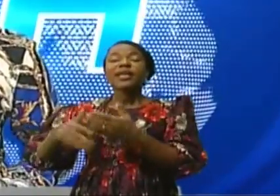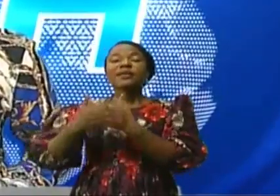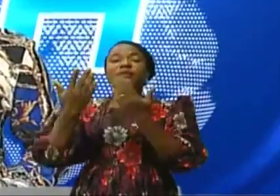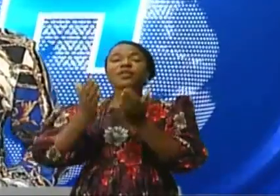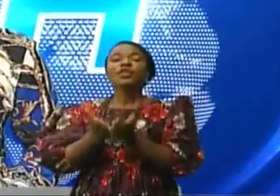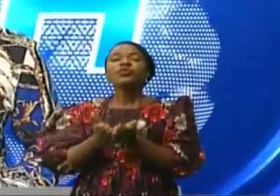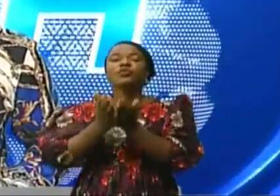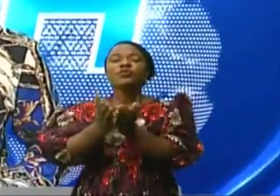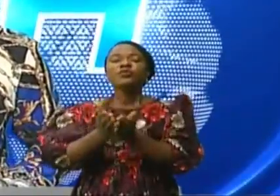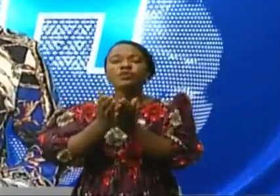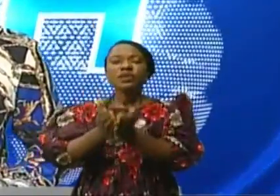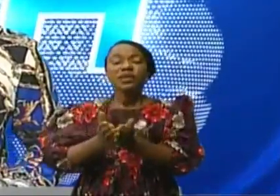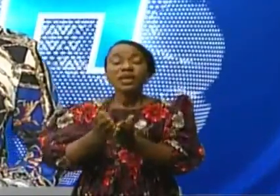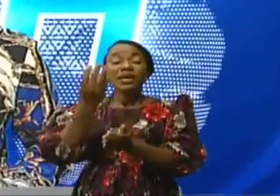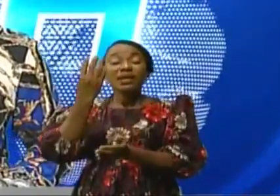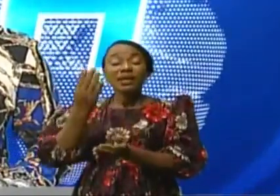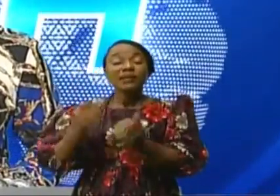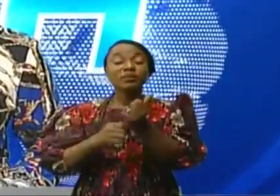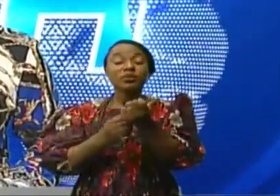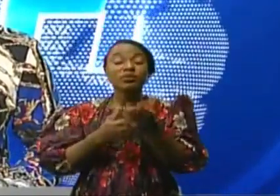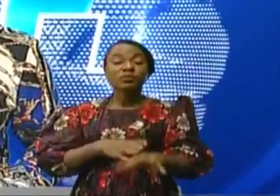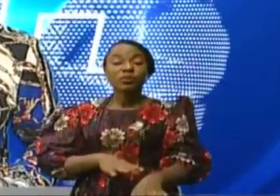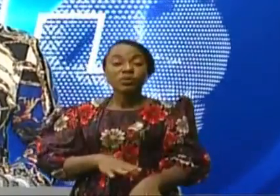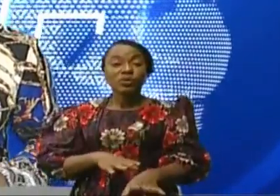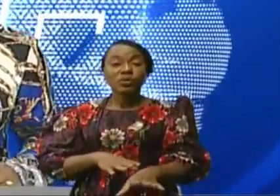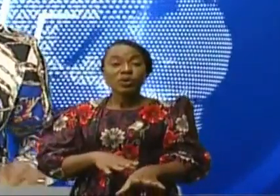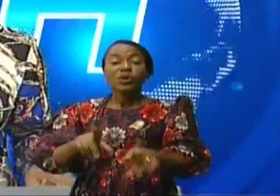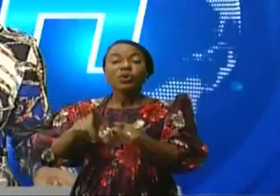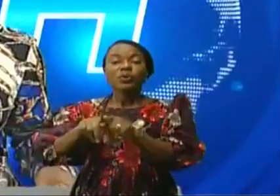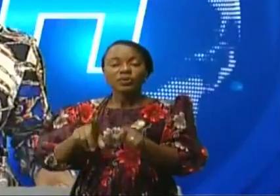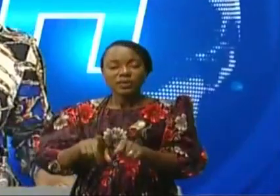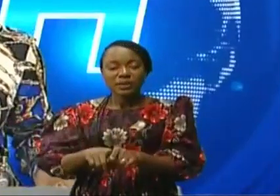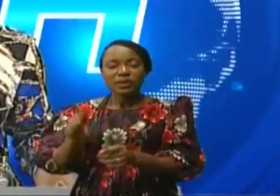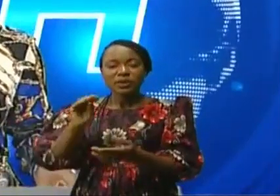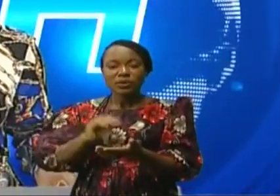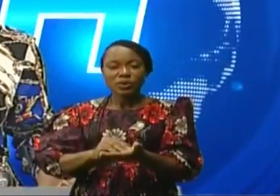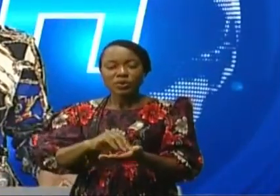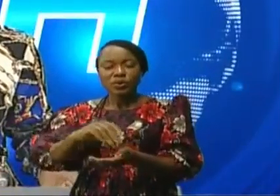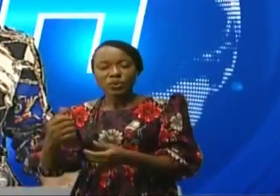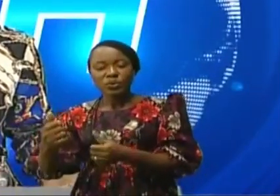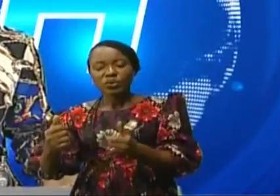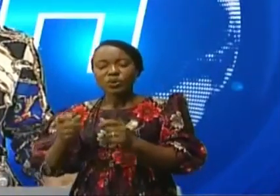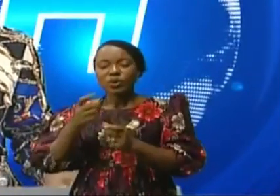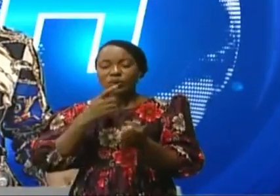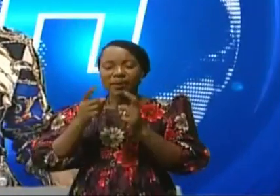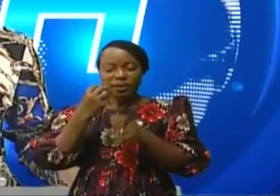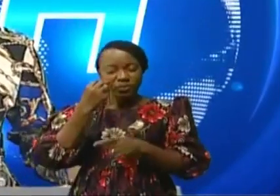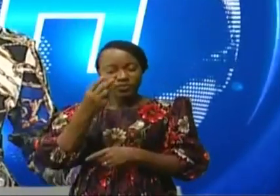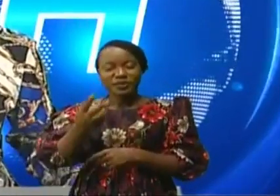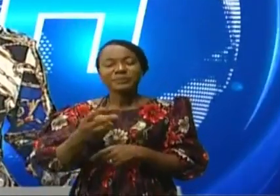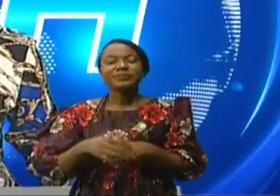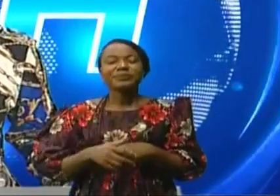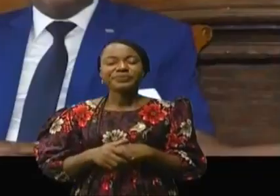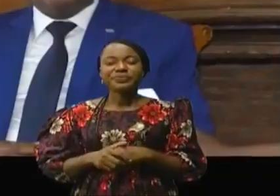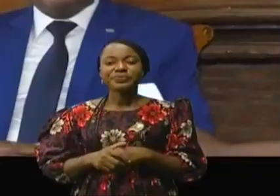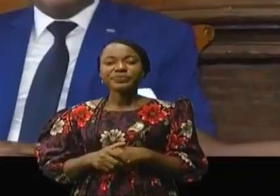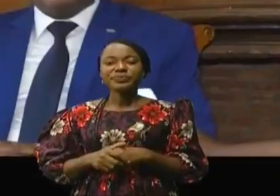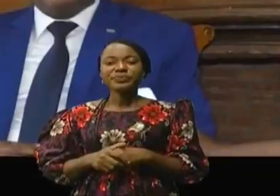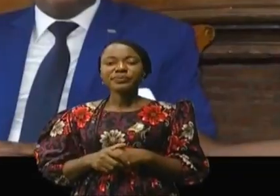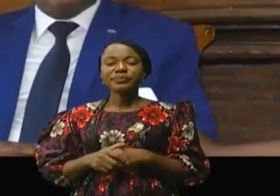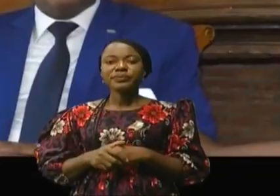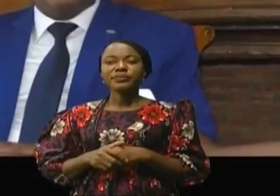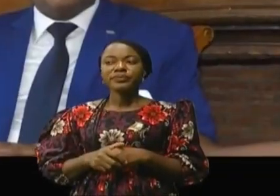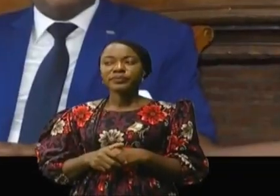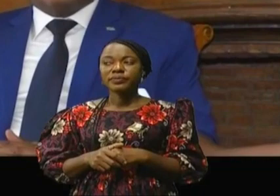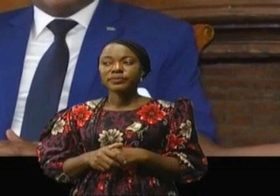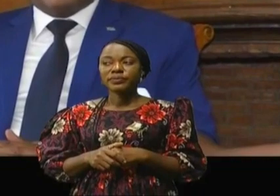cours de laquelle 4 personnes sont trouvées, ont trouvé la mort et l'octrocuté. On l'écoute. Je voudrais avant